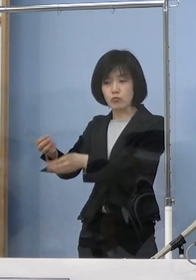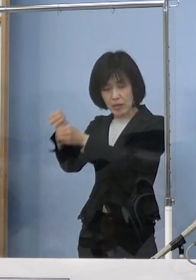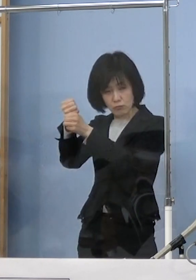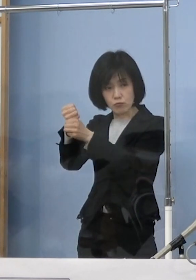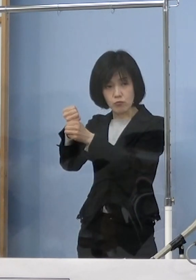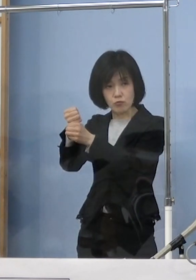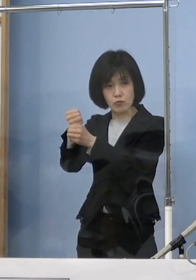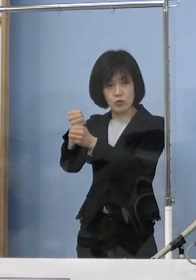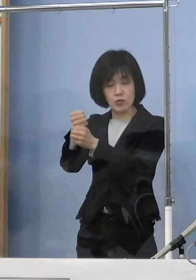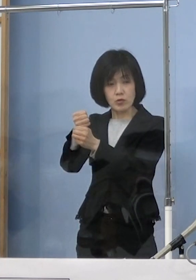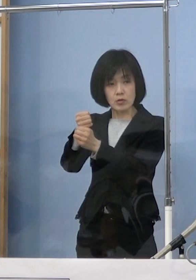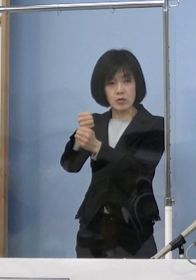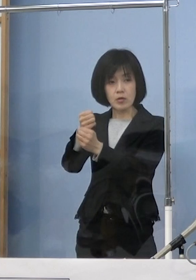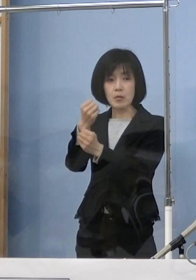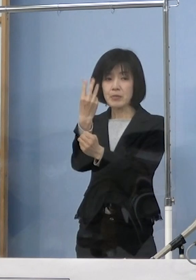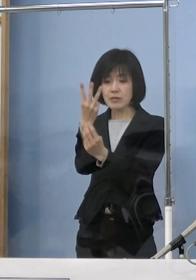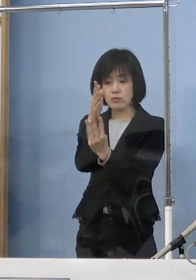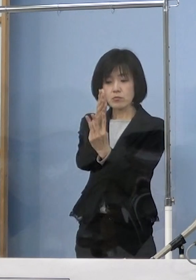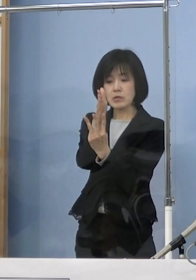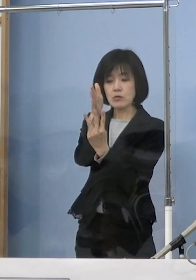テゴリーに分けたと思ってください。